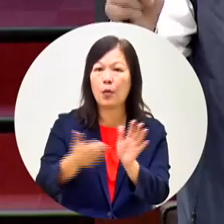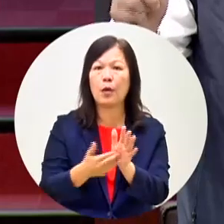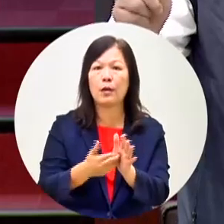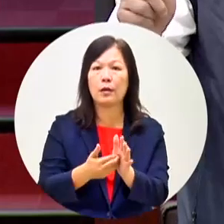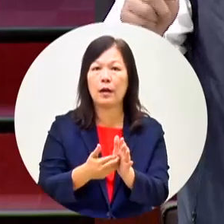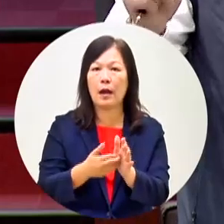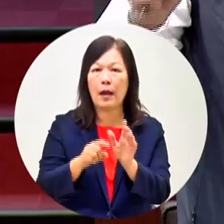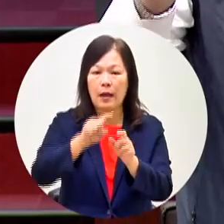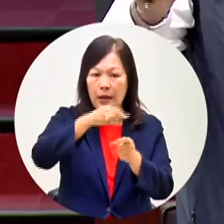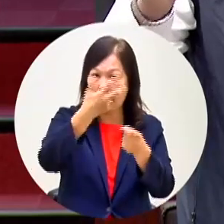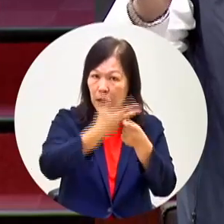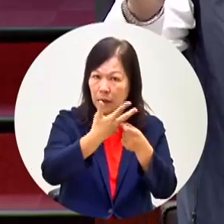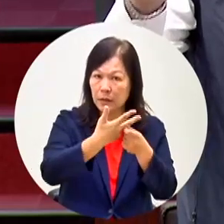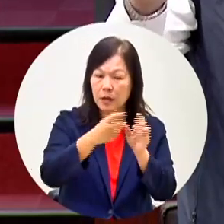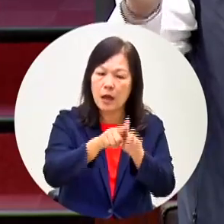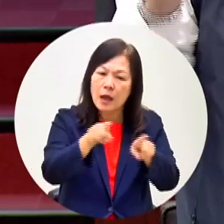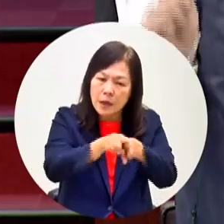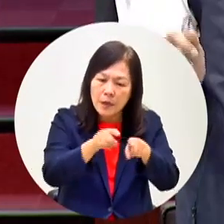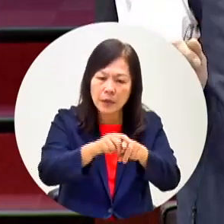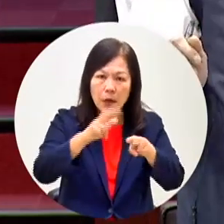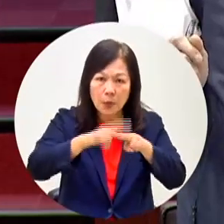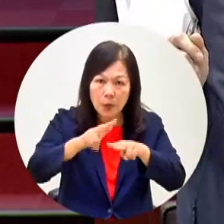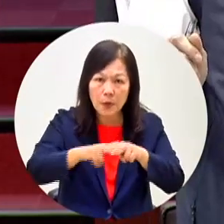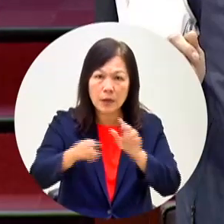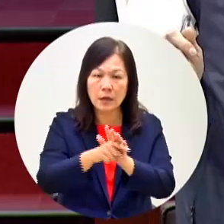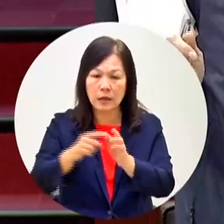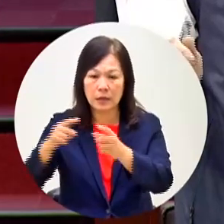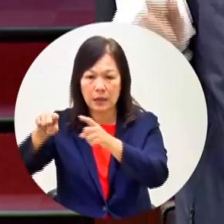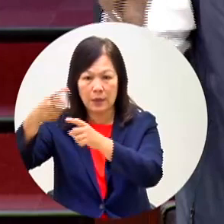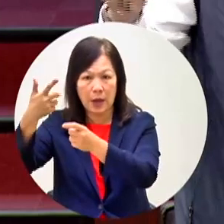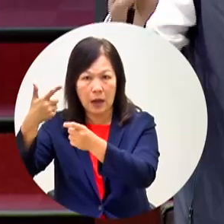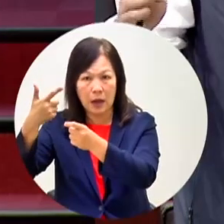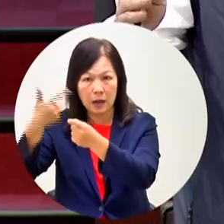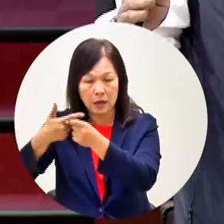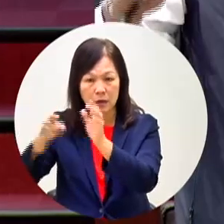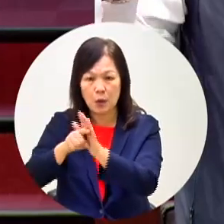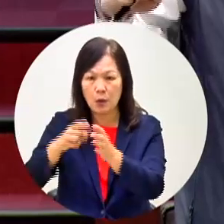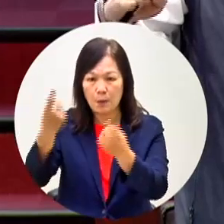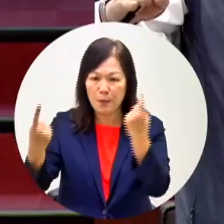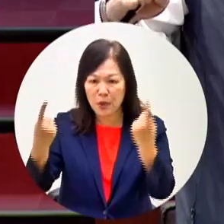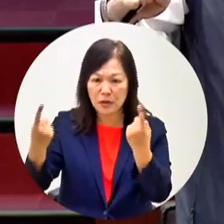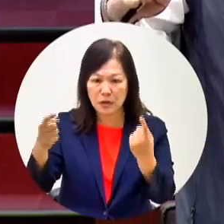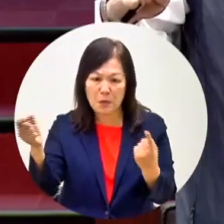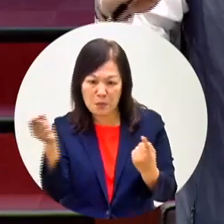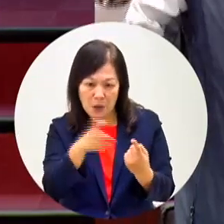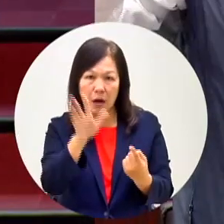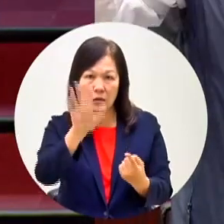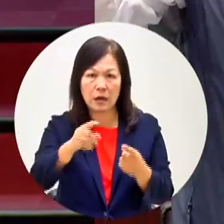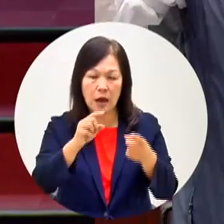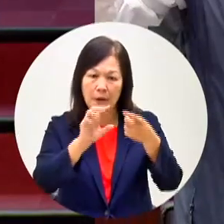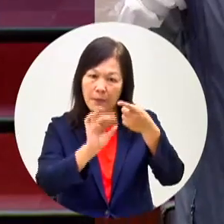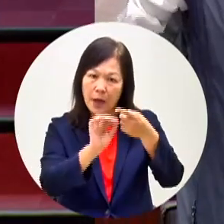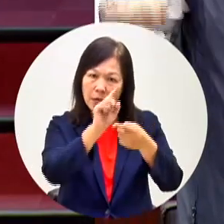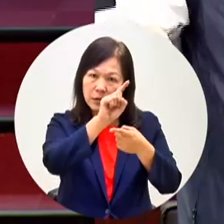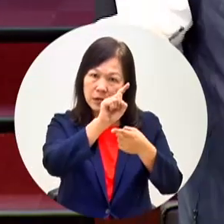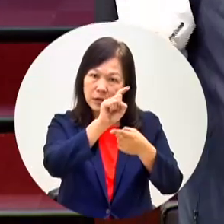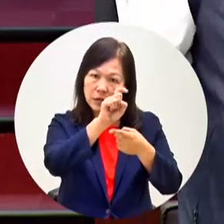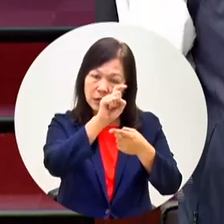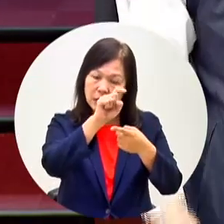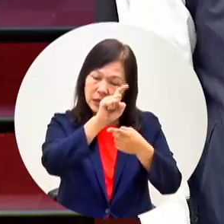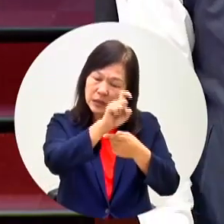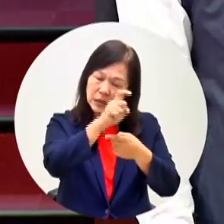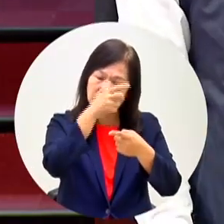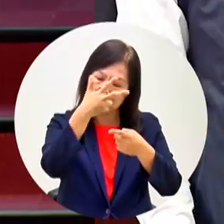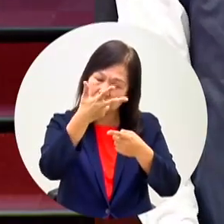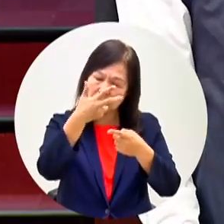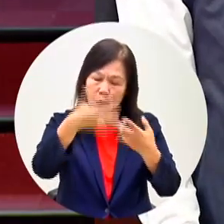比106年减7.18%就是全班的刑案减少很多，尤其是暴力案件已经下降很